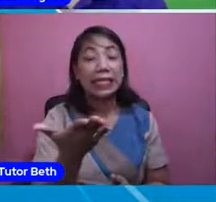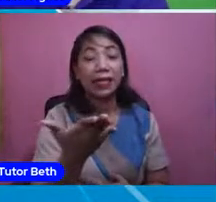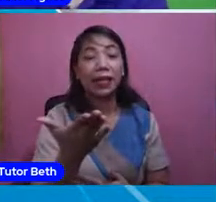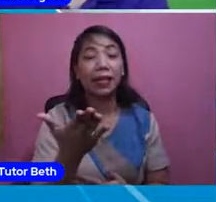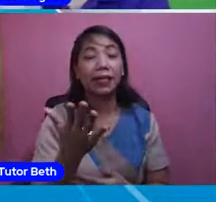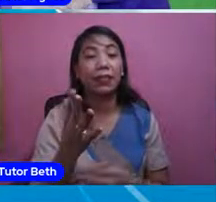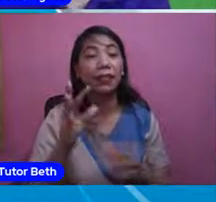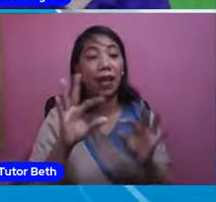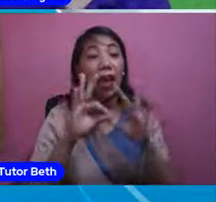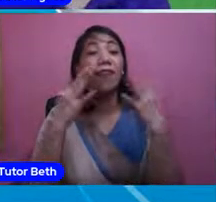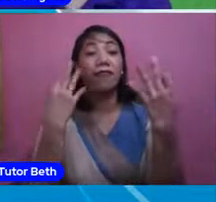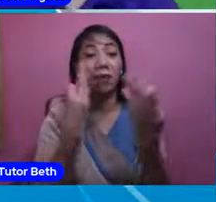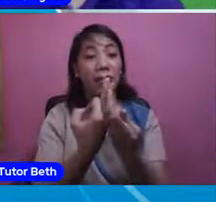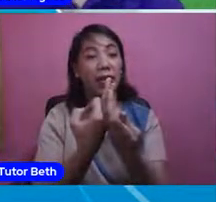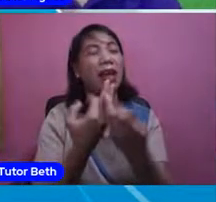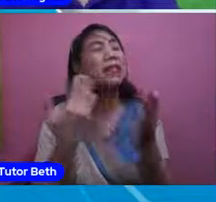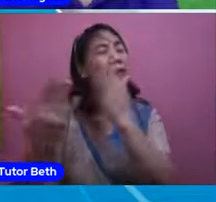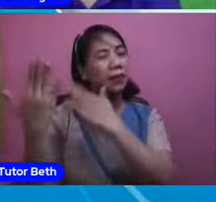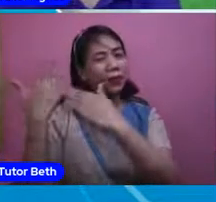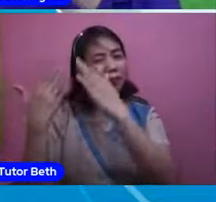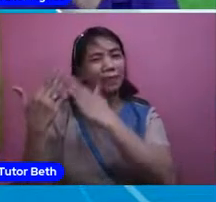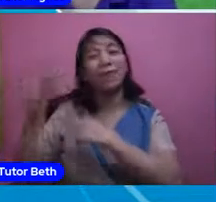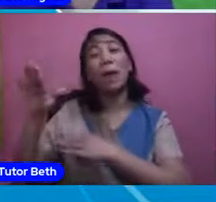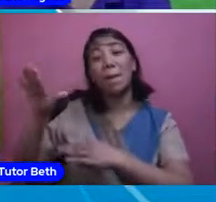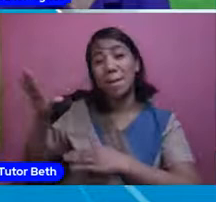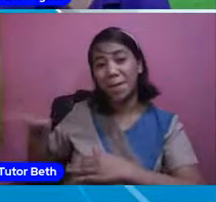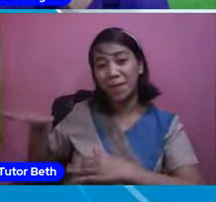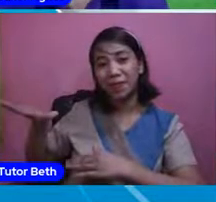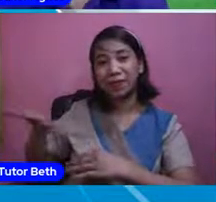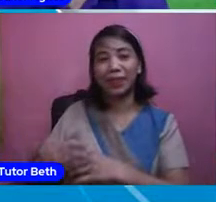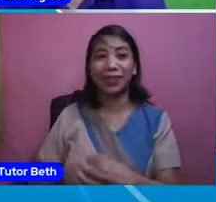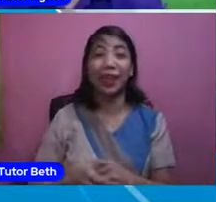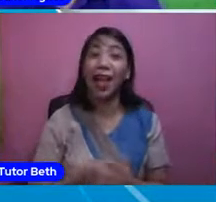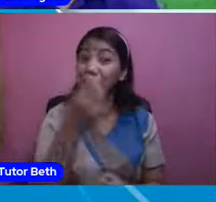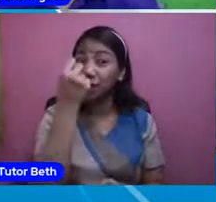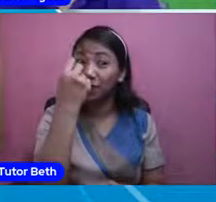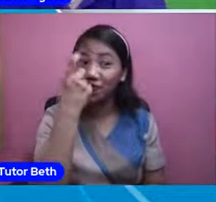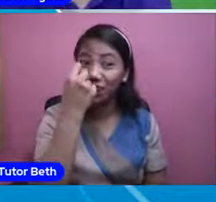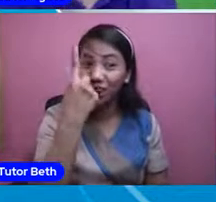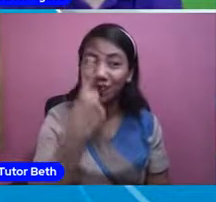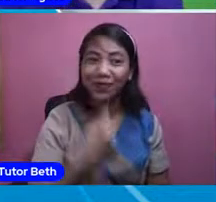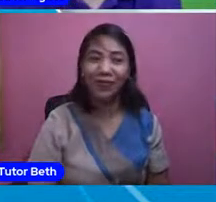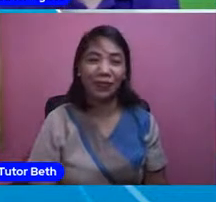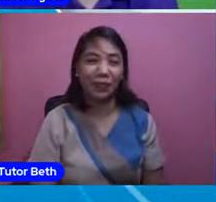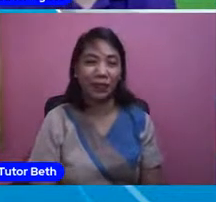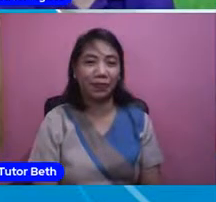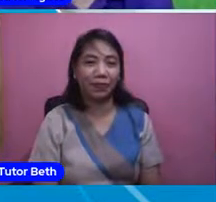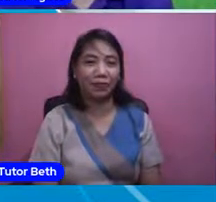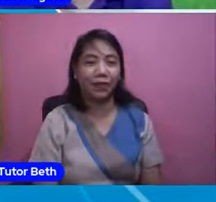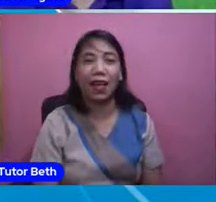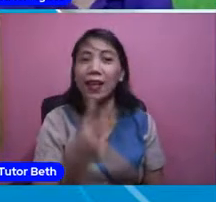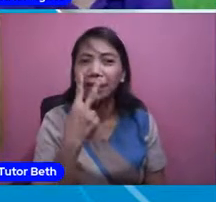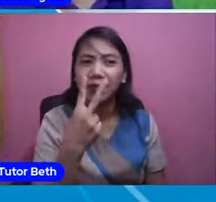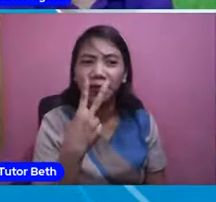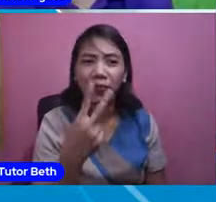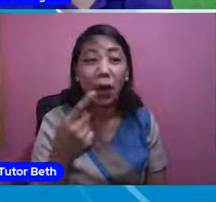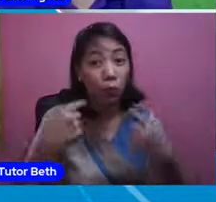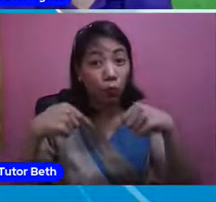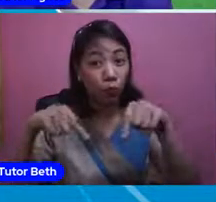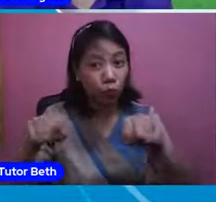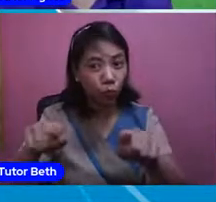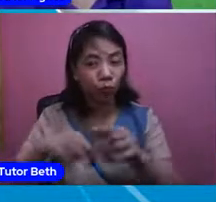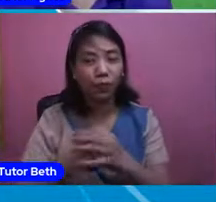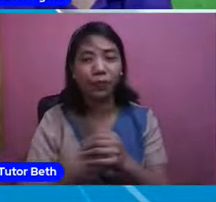magulang noong sila ay bata pa. Naintindihan ba? Okay, sige. Pumunta na tayo sa ating